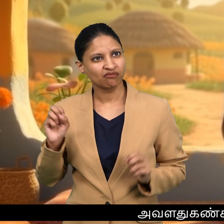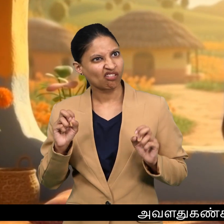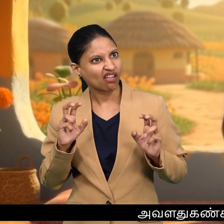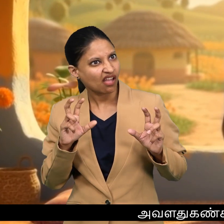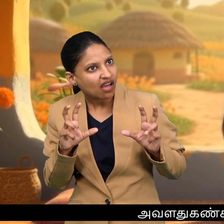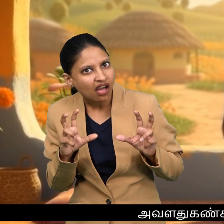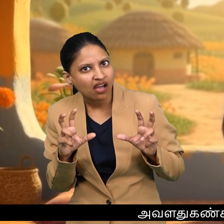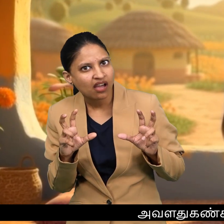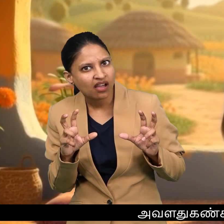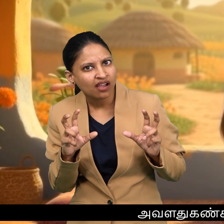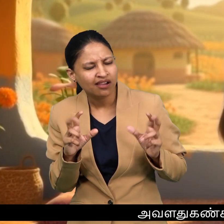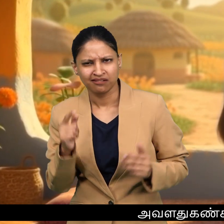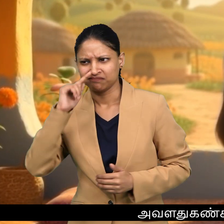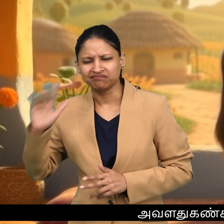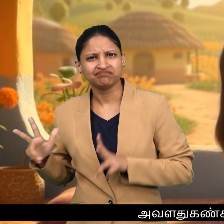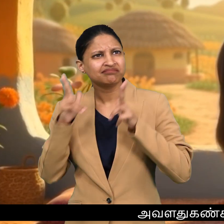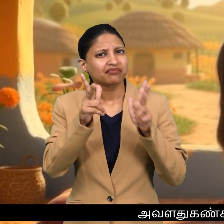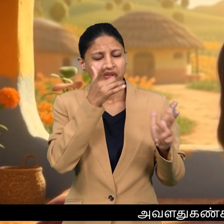அவளது கண்கள் பிரகாசமடைந்தன.